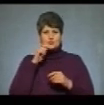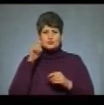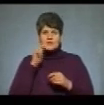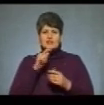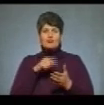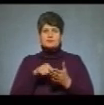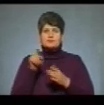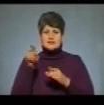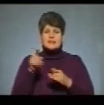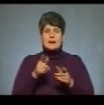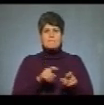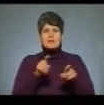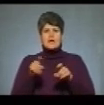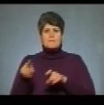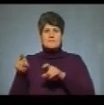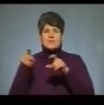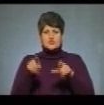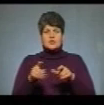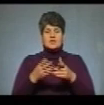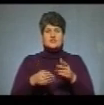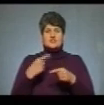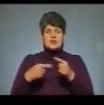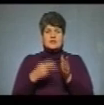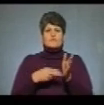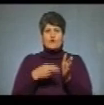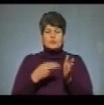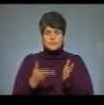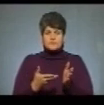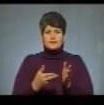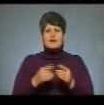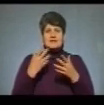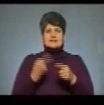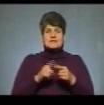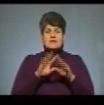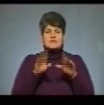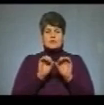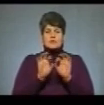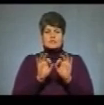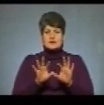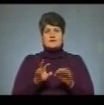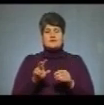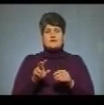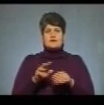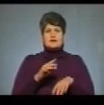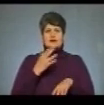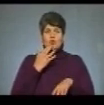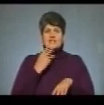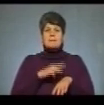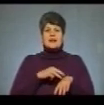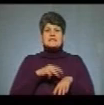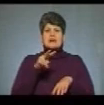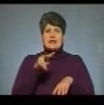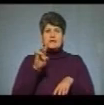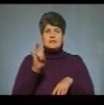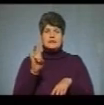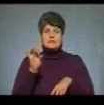а також їхнє переміщення через місцеву залізничну станцію. Отримані відомості він передавав представнику так званої народної міліції ЛНР. У